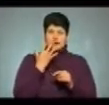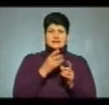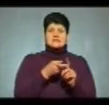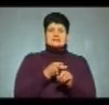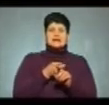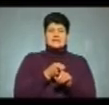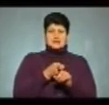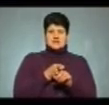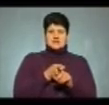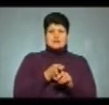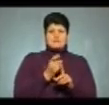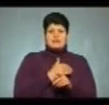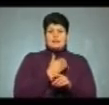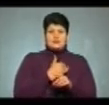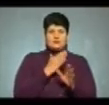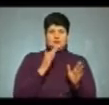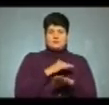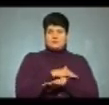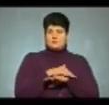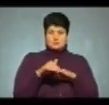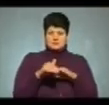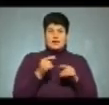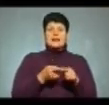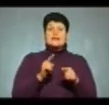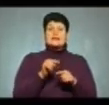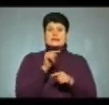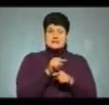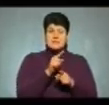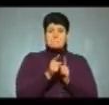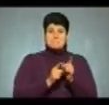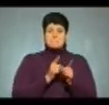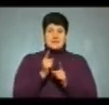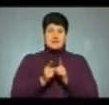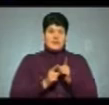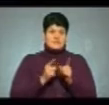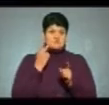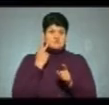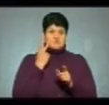залежить від температури зовнішнього повітря. І ця температура змінюється кожної миті.